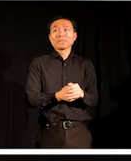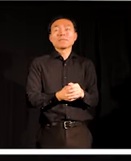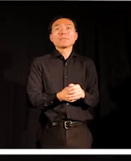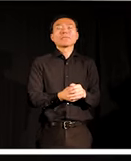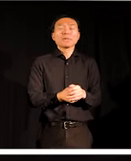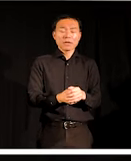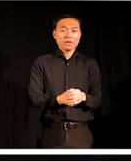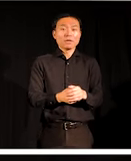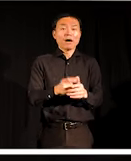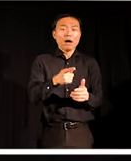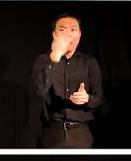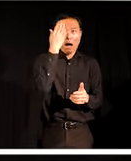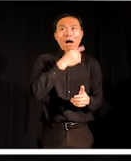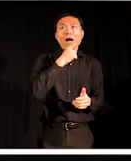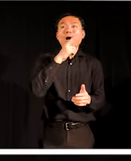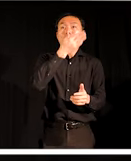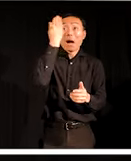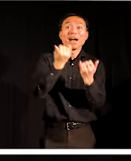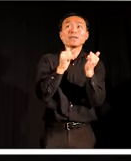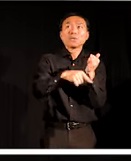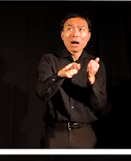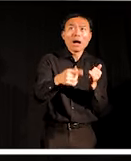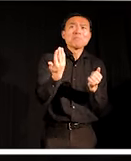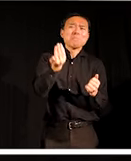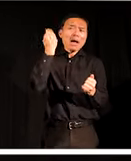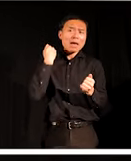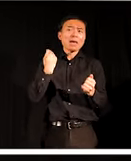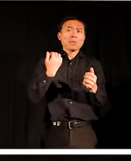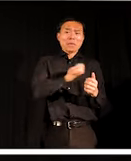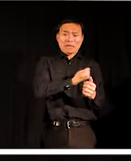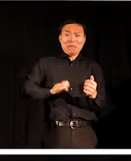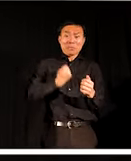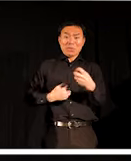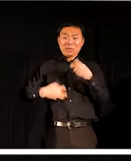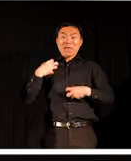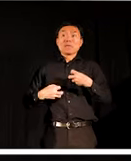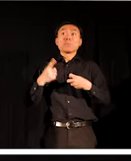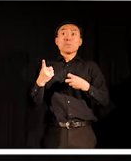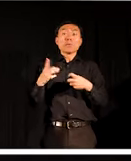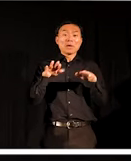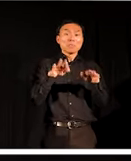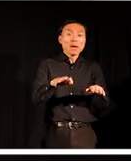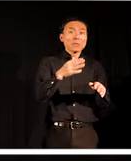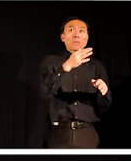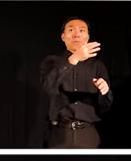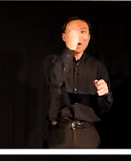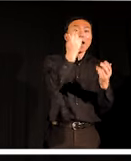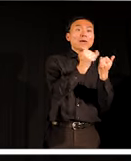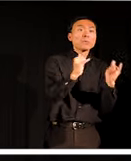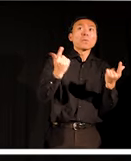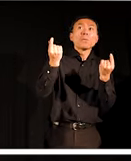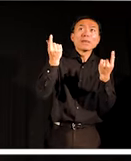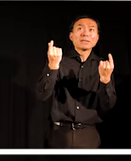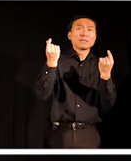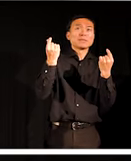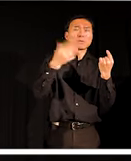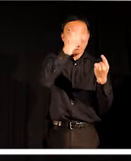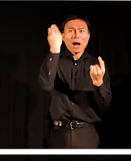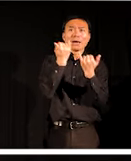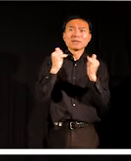え若い世代が当時の悲イの生徒たちも今の自分たちと変わらない人たちだったんだと感じて